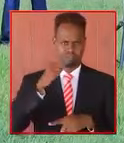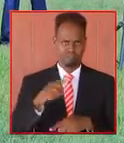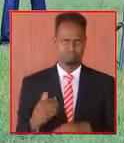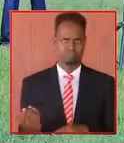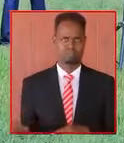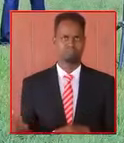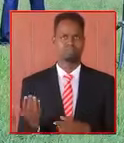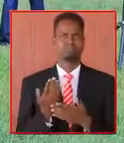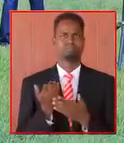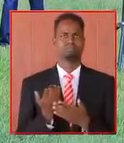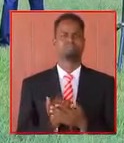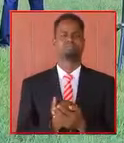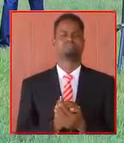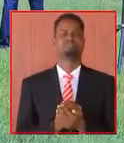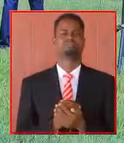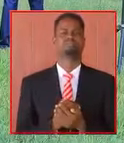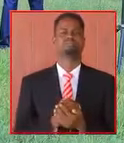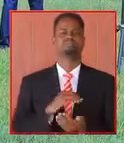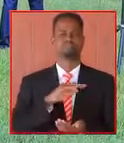بجرسية لبا